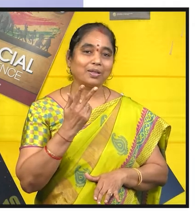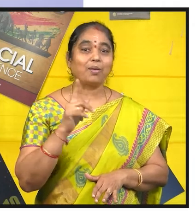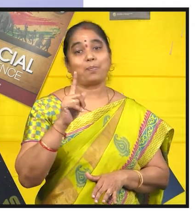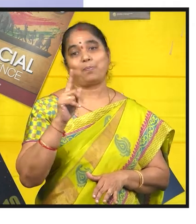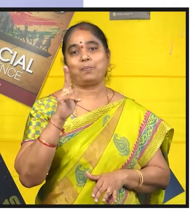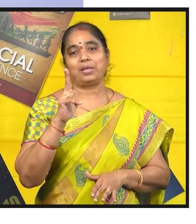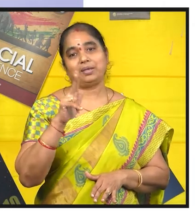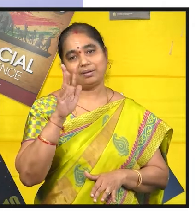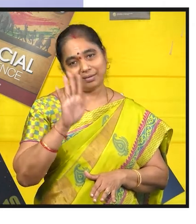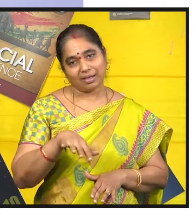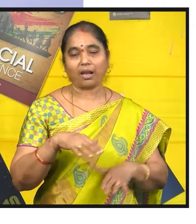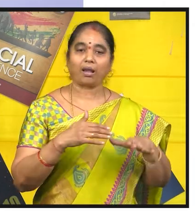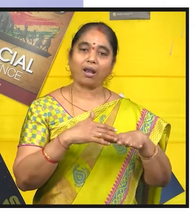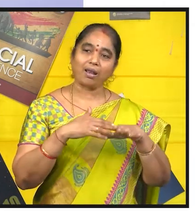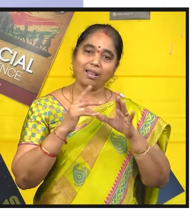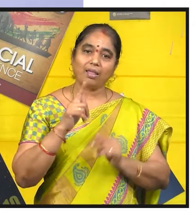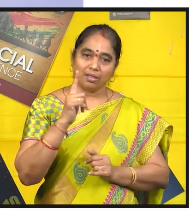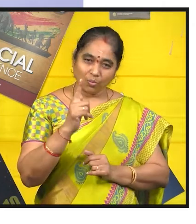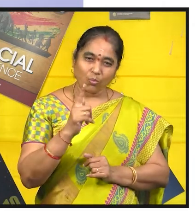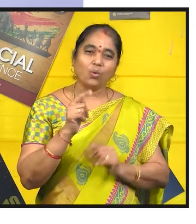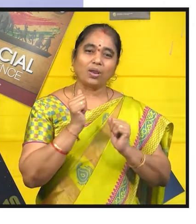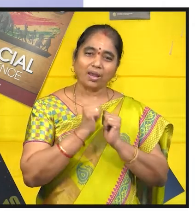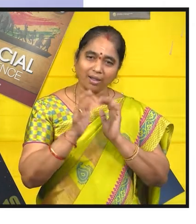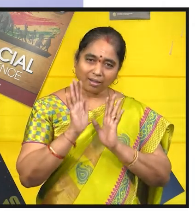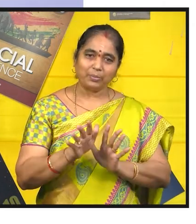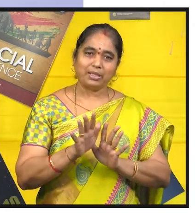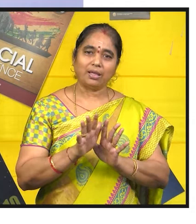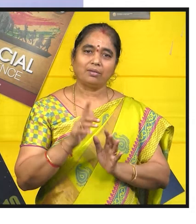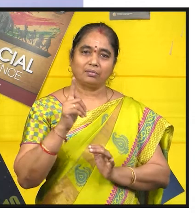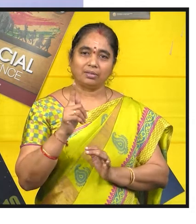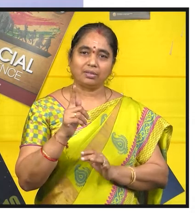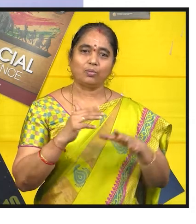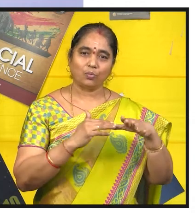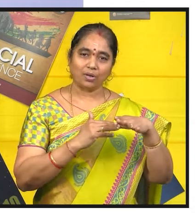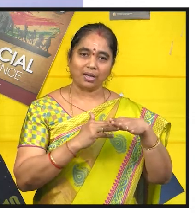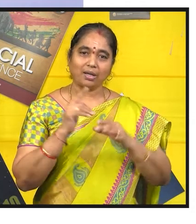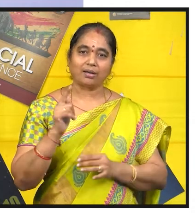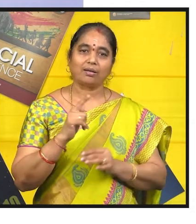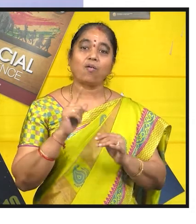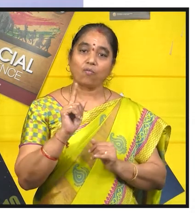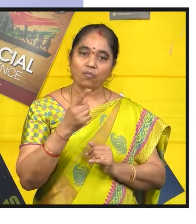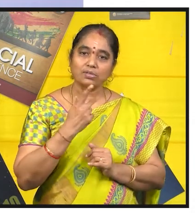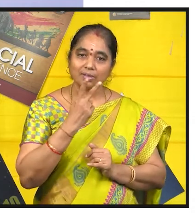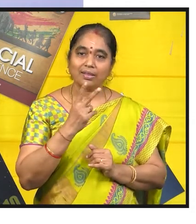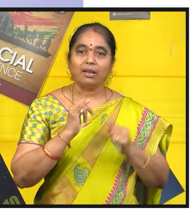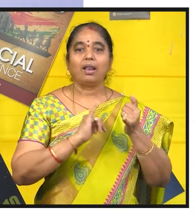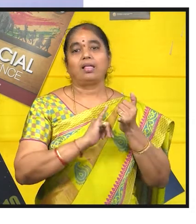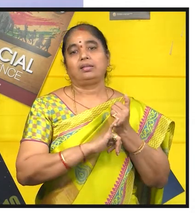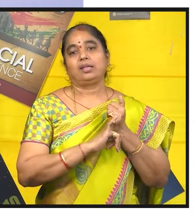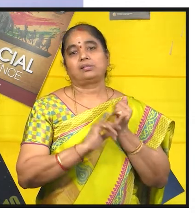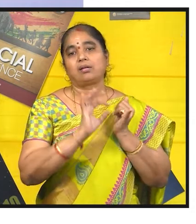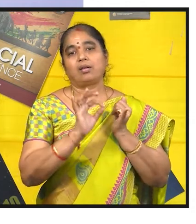பார்த்தோம்னு சொன்னால் பதினெட்டு எலக்ட்ரான்கள் நிரம்ப முடியும். நம்மகிட்ட இருக்கிறது ஒரே ஒரு எலக்ட்ரான். அப்போ அந்த ஒரு எலக்ட்ரான் முதலாவது எங்கே போகுன்னு